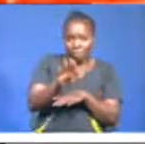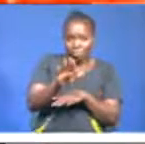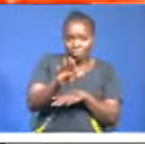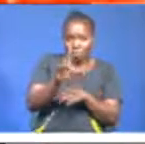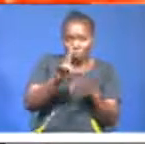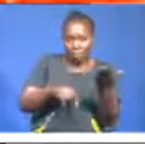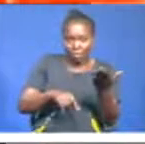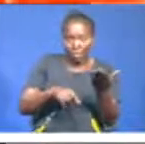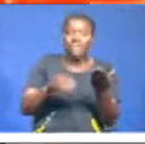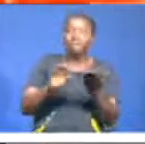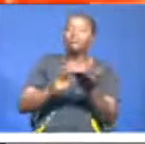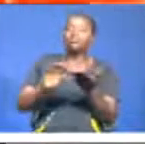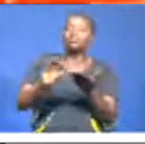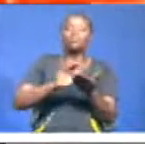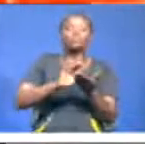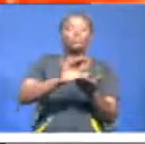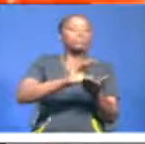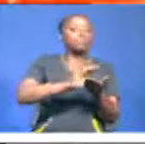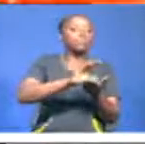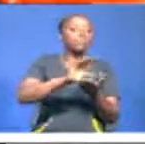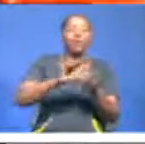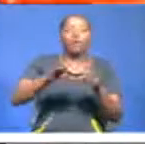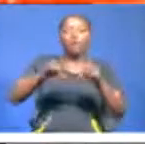Tumewapatia wakulima wetu mbolea